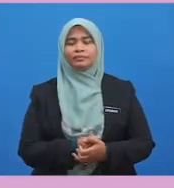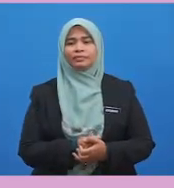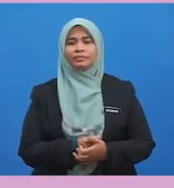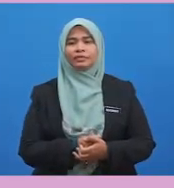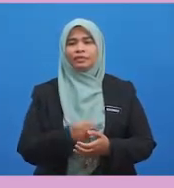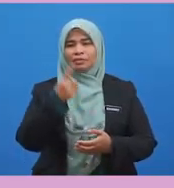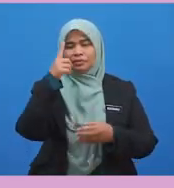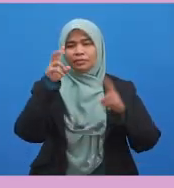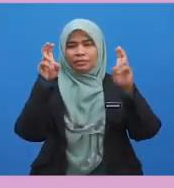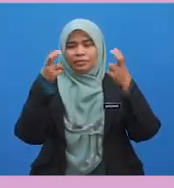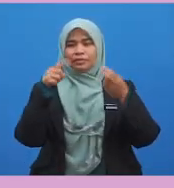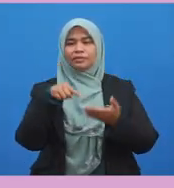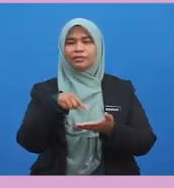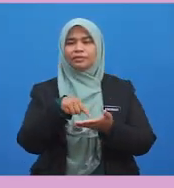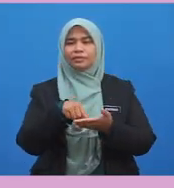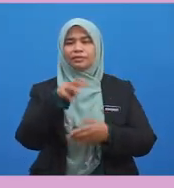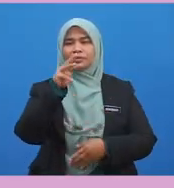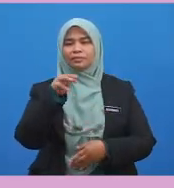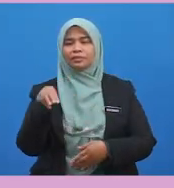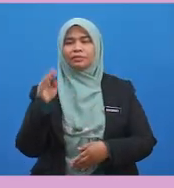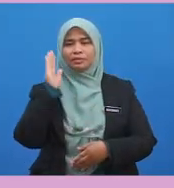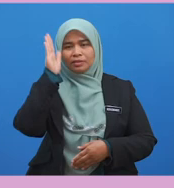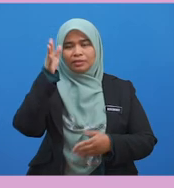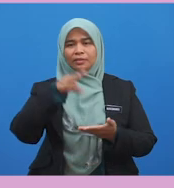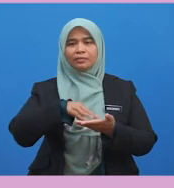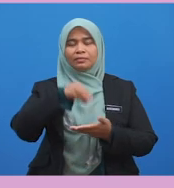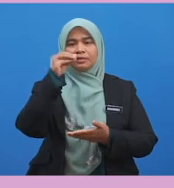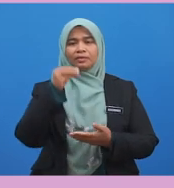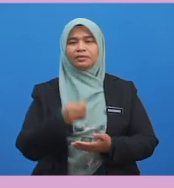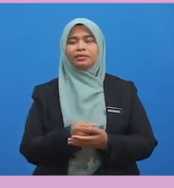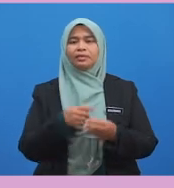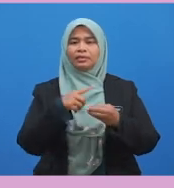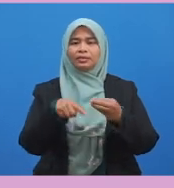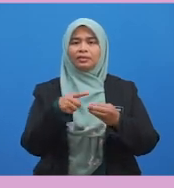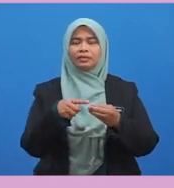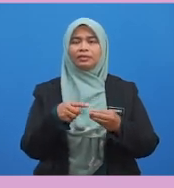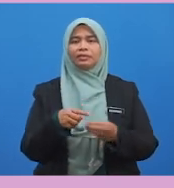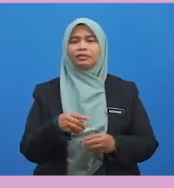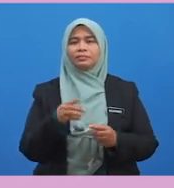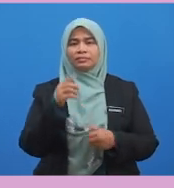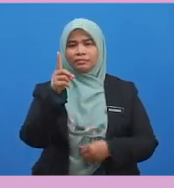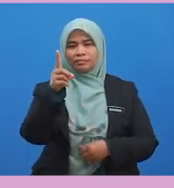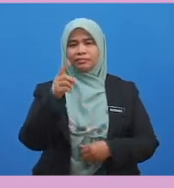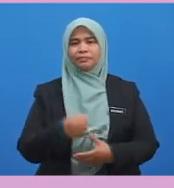Dalam tajuk kali ini, murid-murid akan belajar tentang pertama,